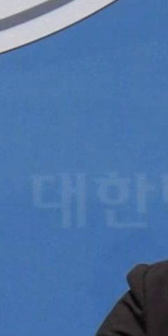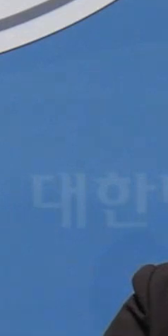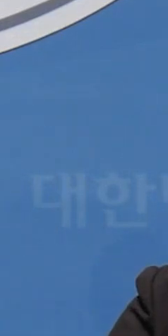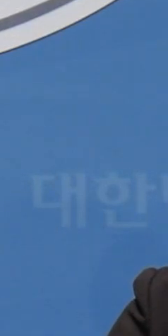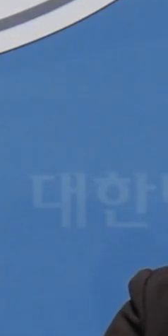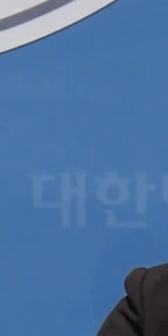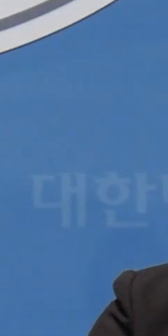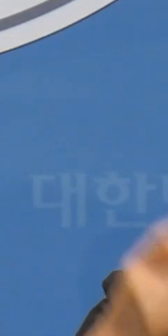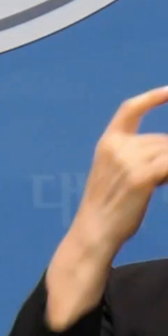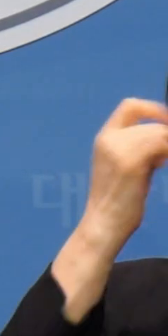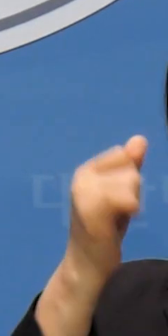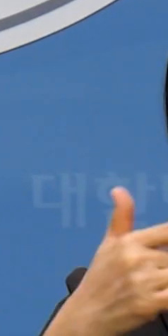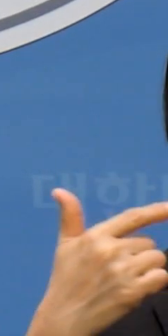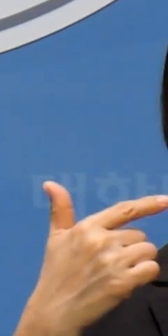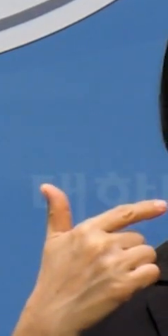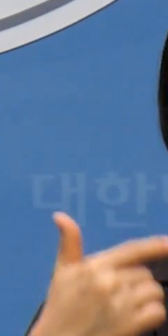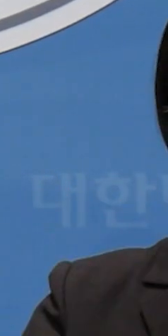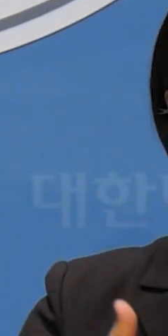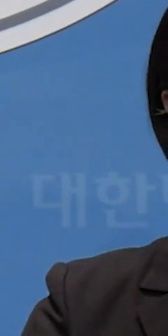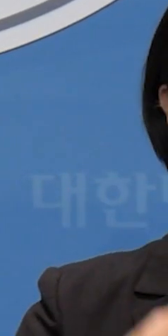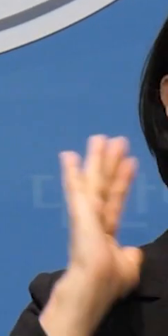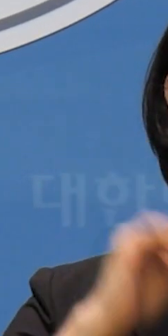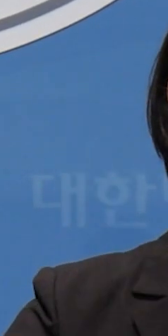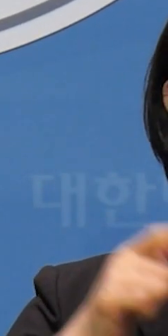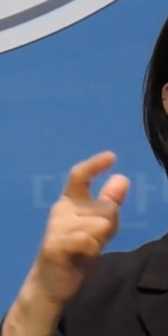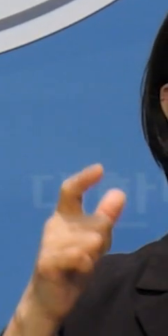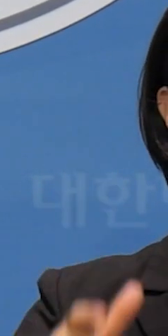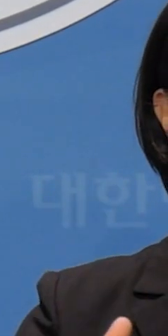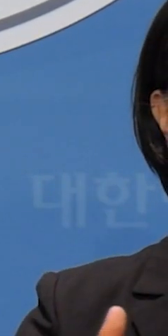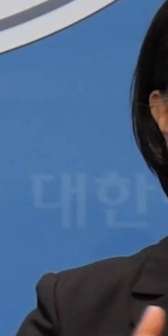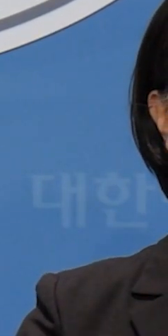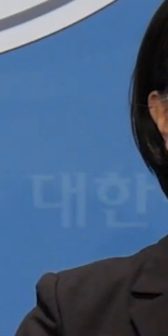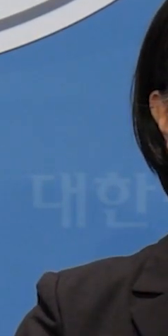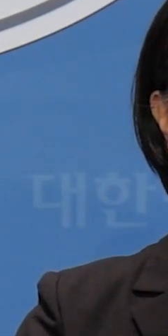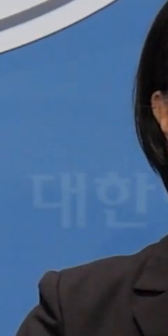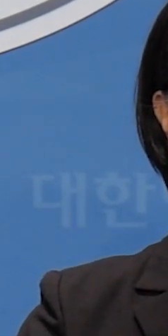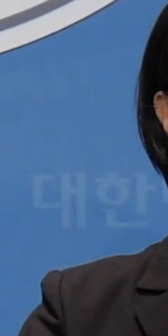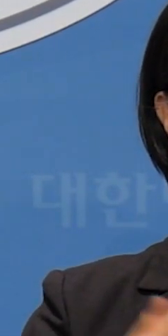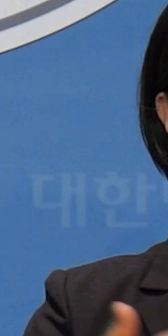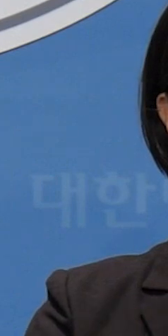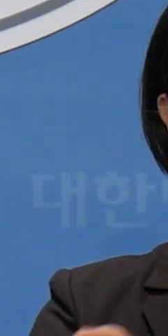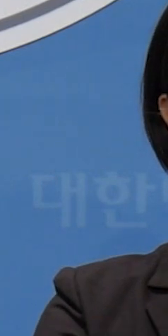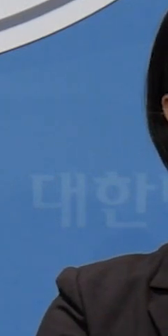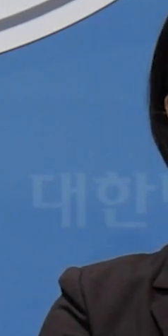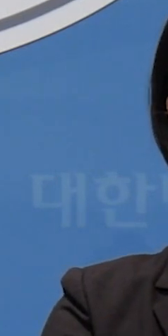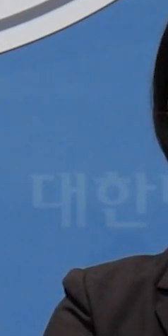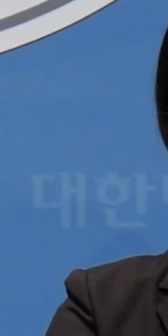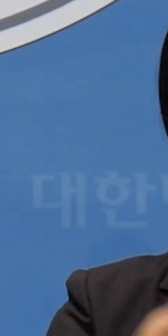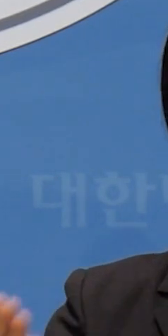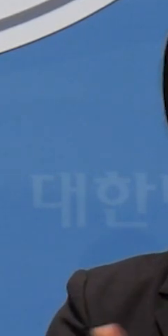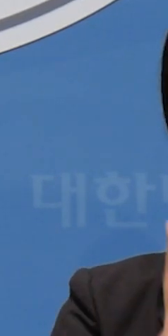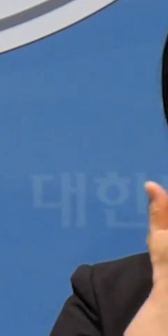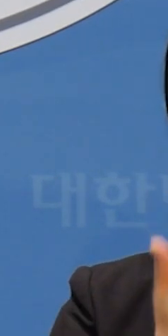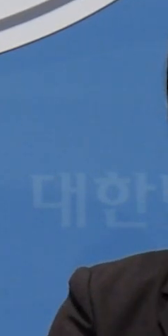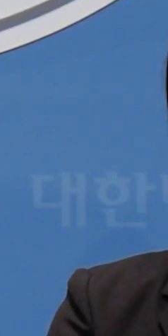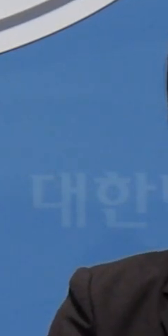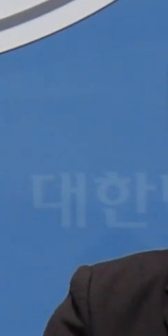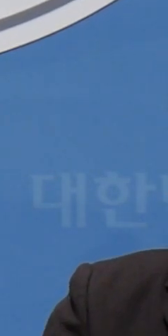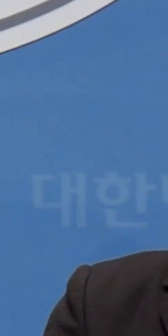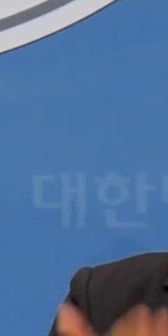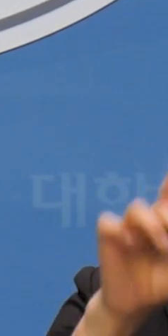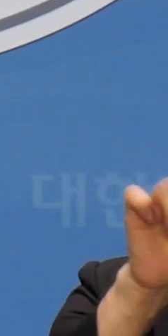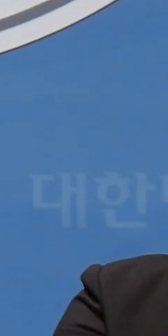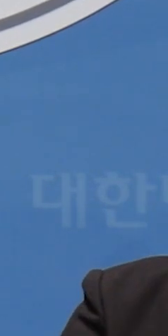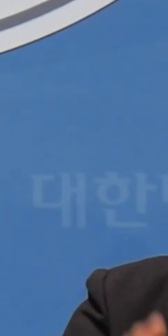인연을 새기며 언젠가 이곳 의정부에서 의정부를 위하여 일할 수 있는 봉사의